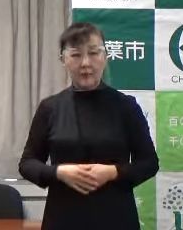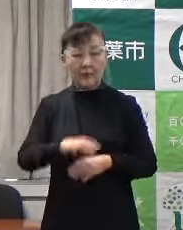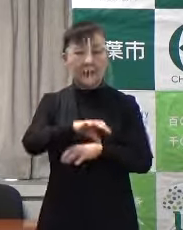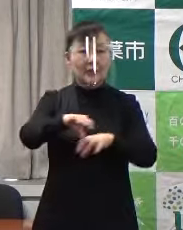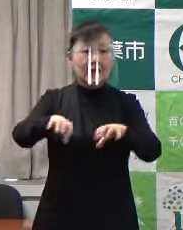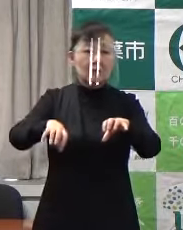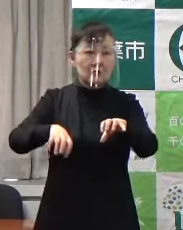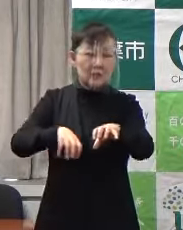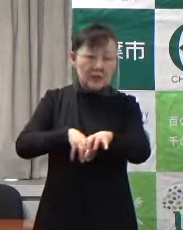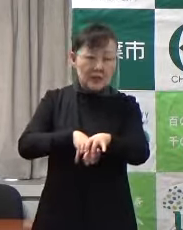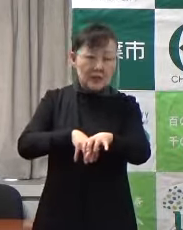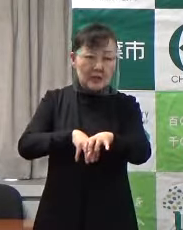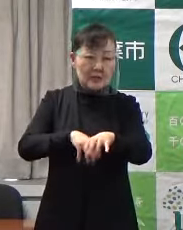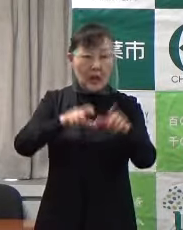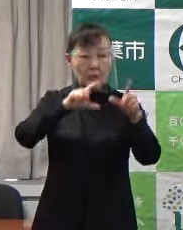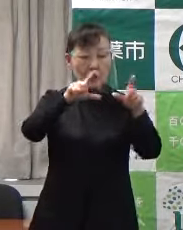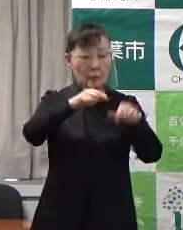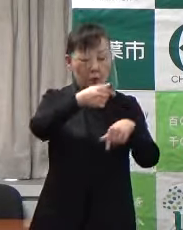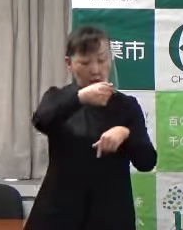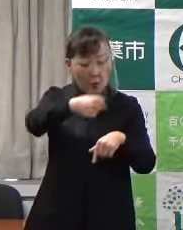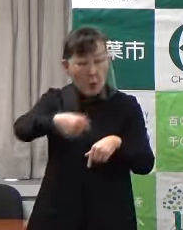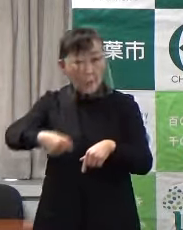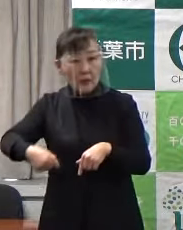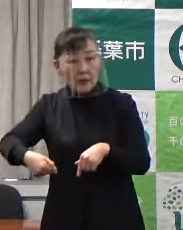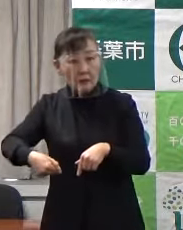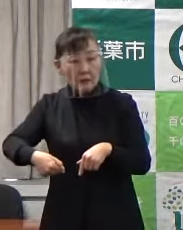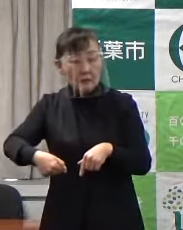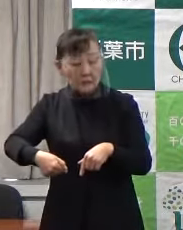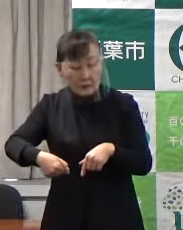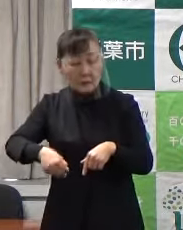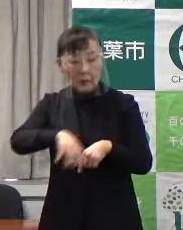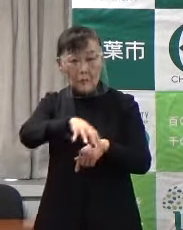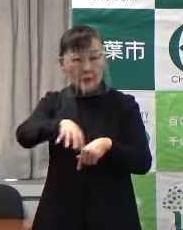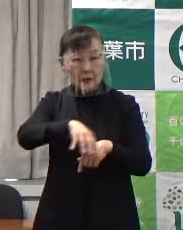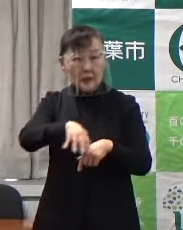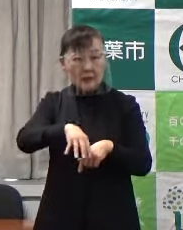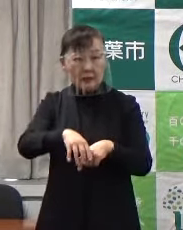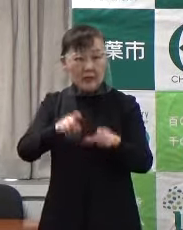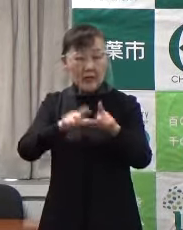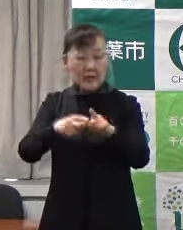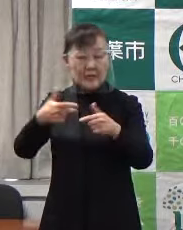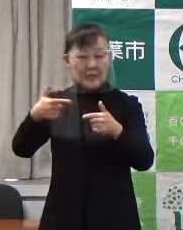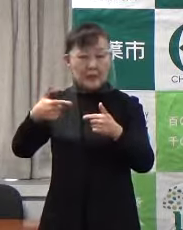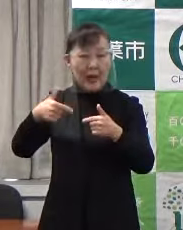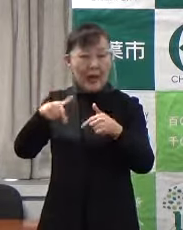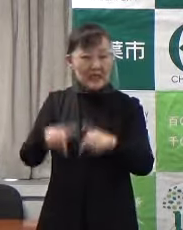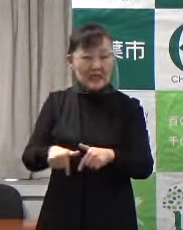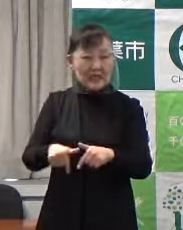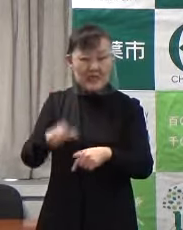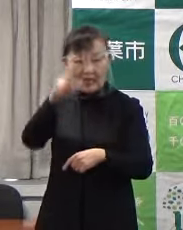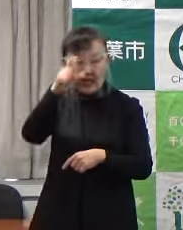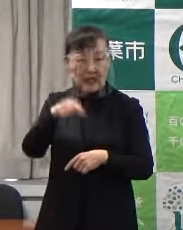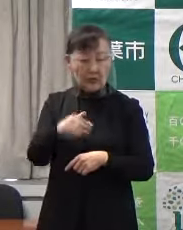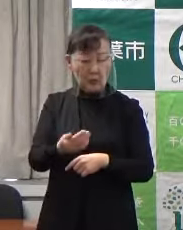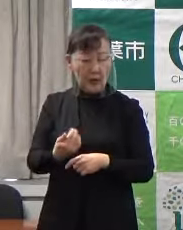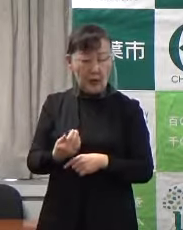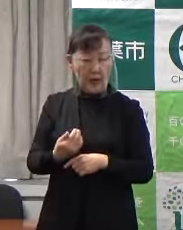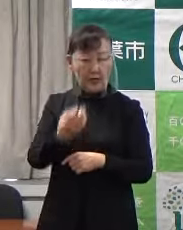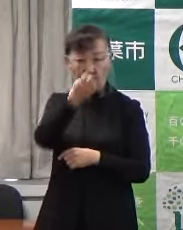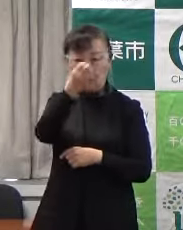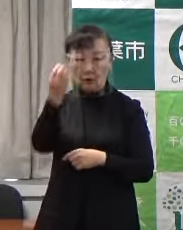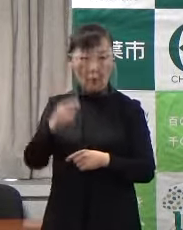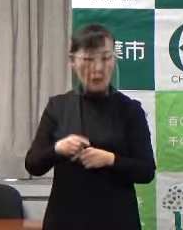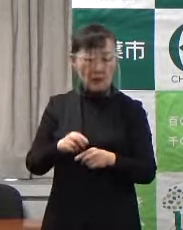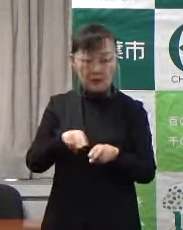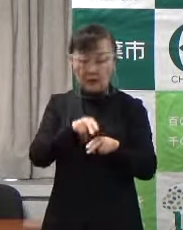に東京から降りてくる部分に関しては、千葉西警察の手前での、信号交差点